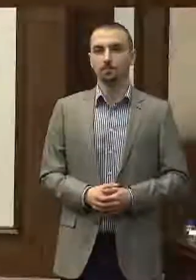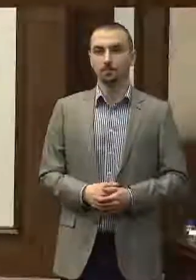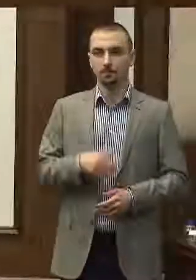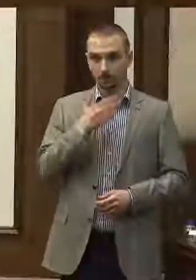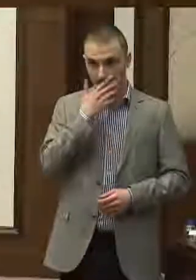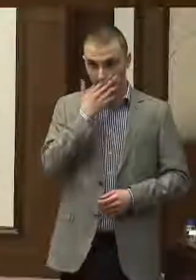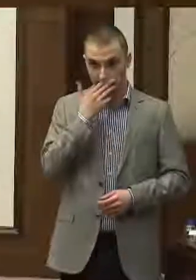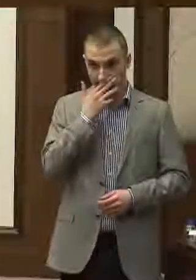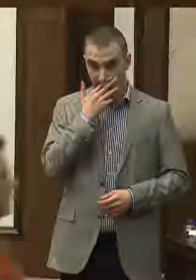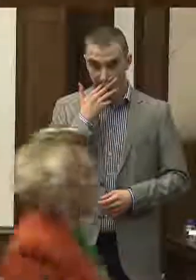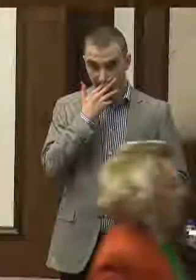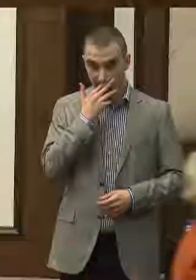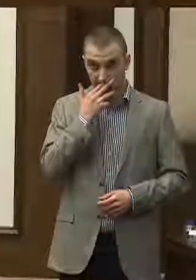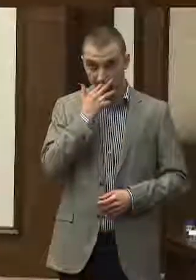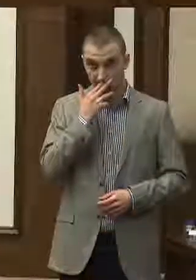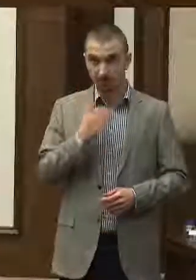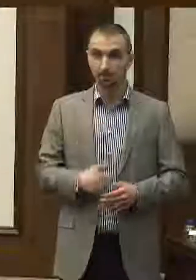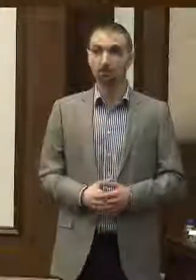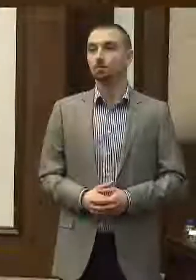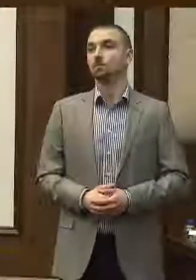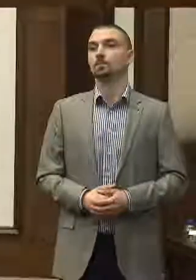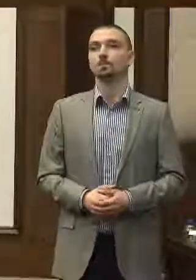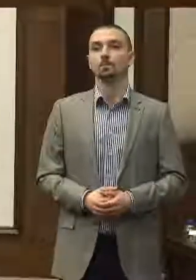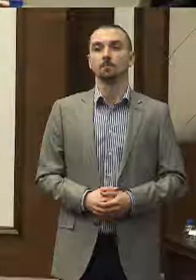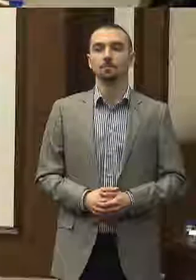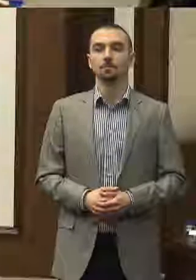ben dedikten sonra bunda ne var, bunda ne var?